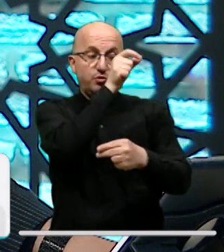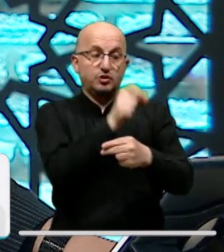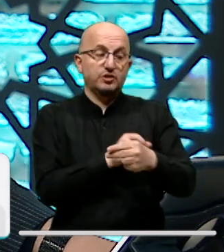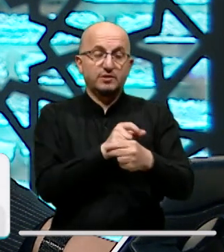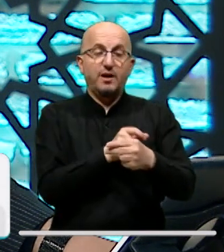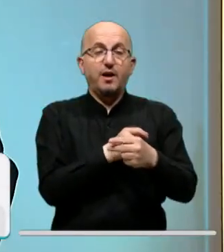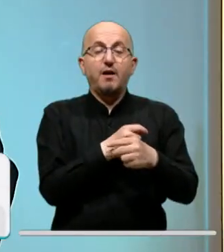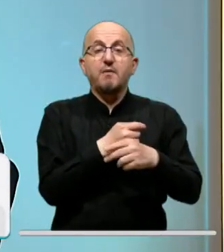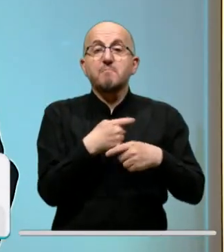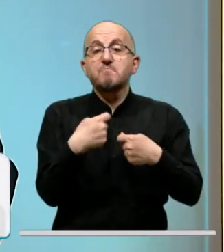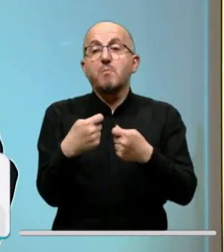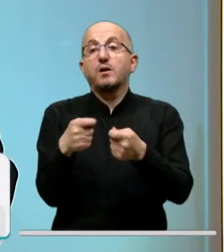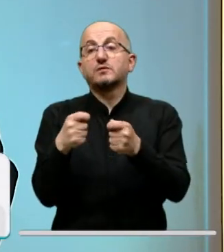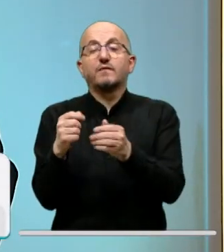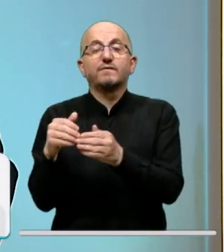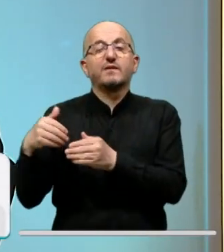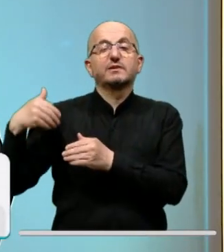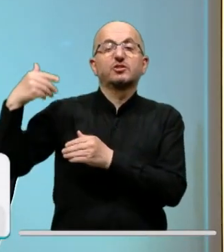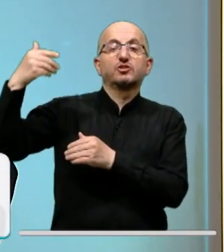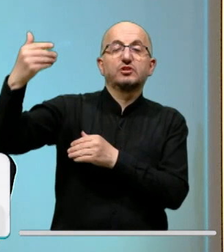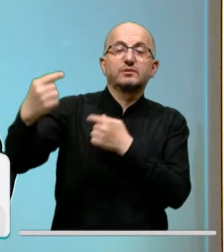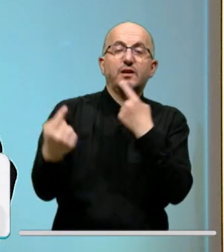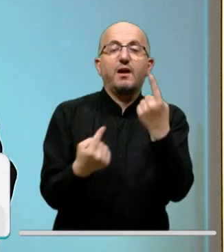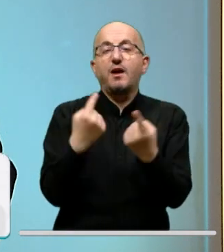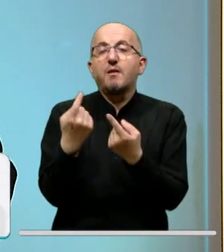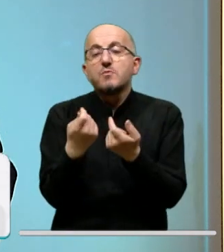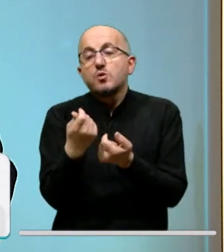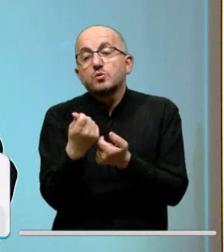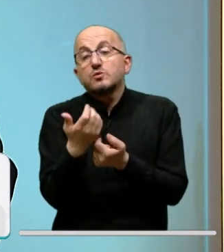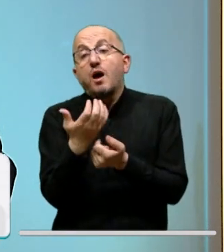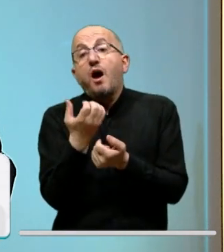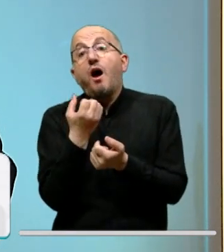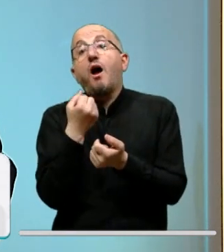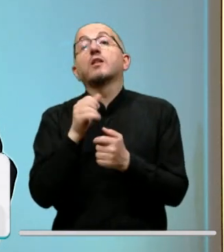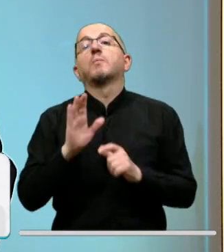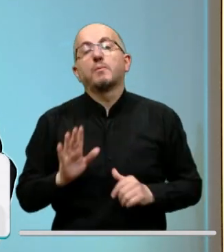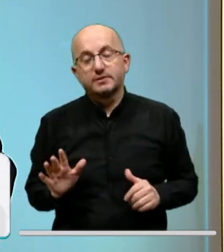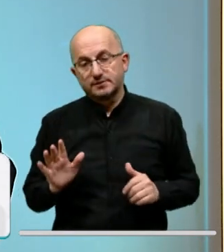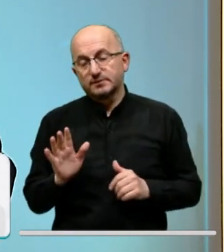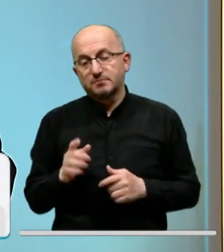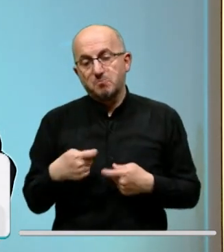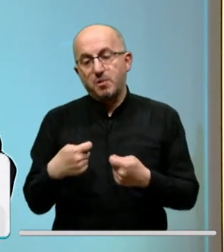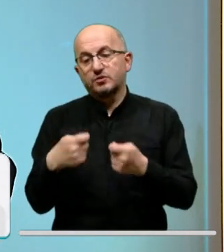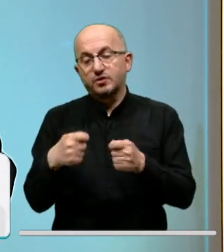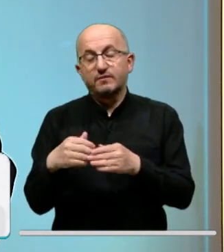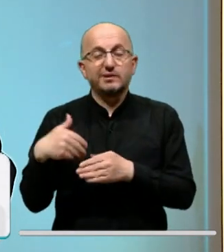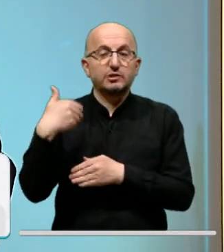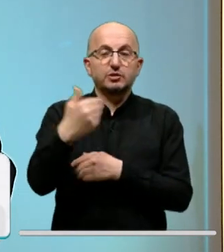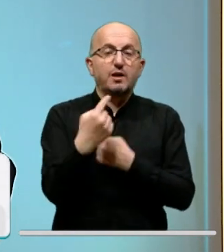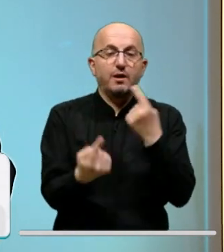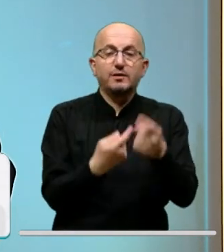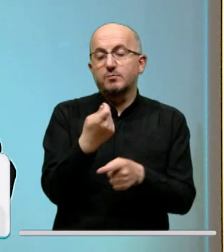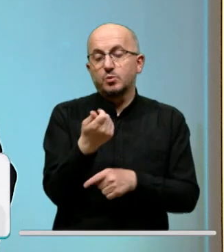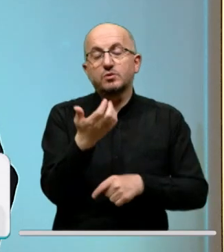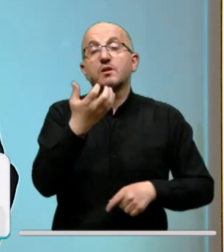gönderenden masrafların dışında herhangi bir ücret almaması dır masrafların dışında herhangi bir